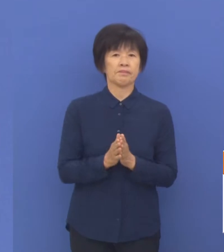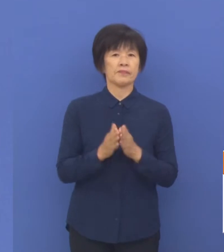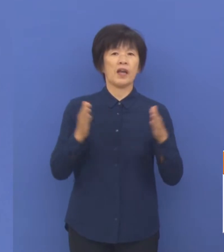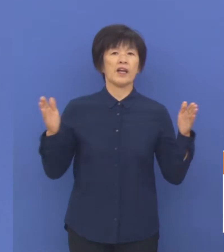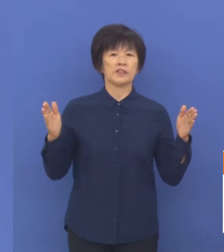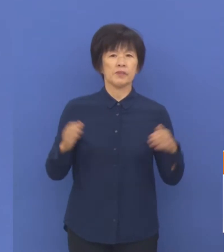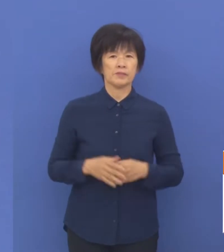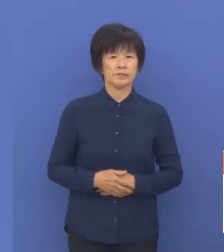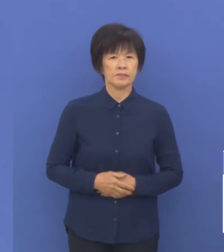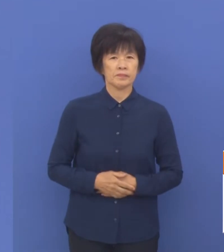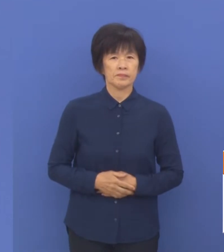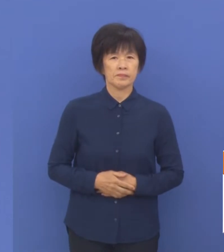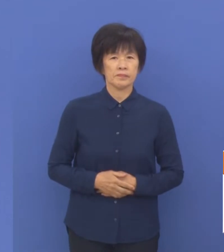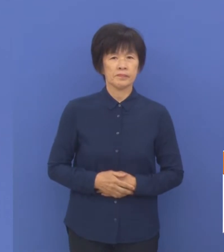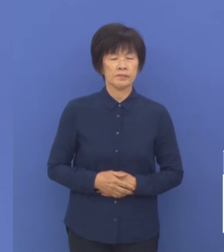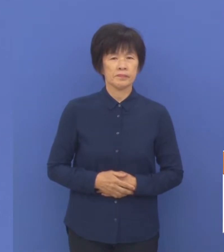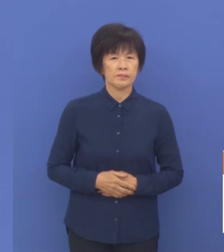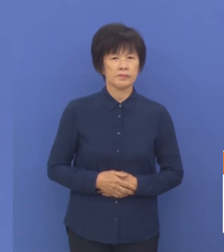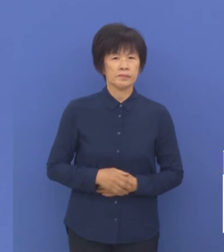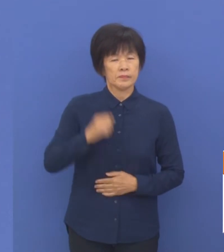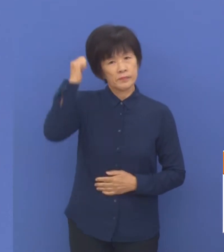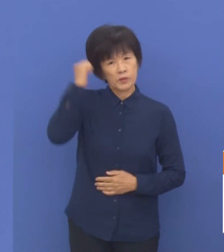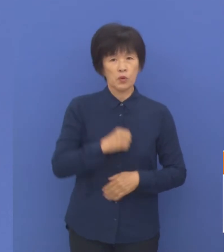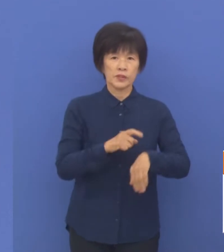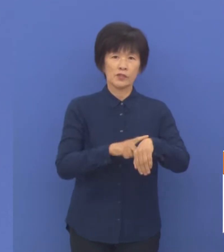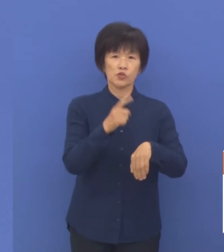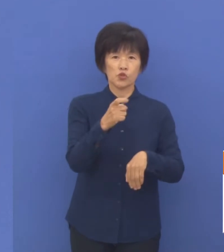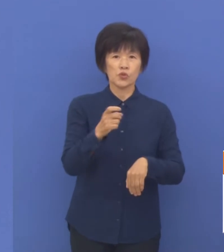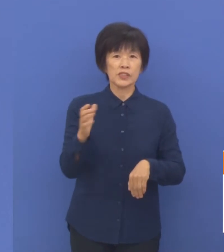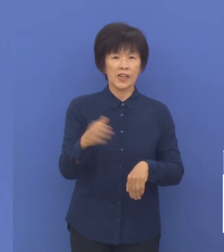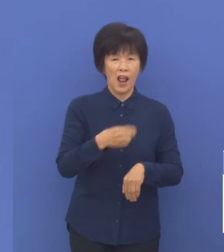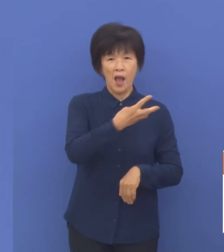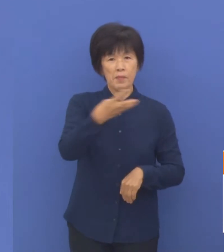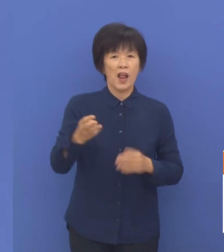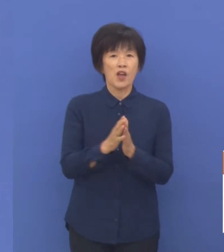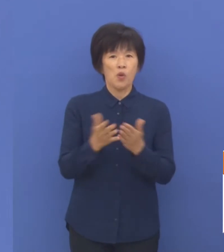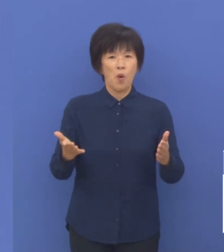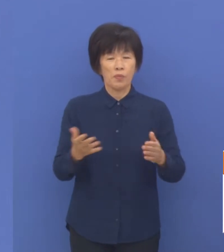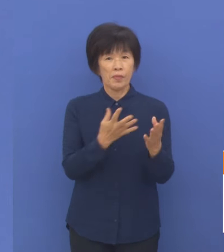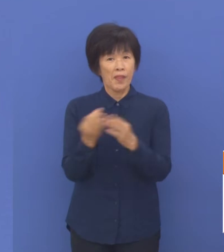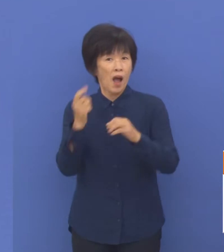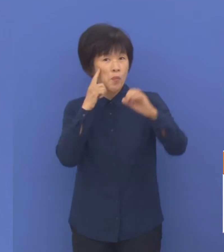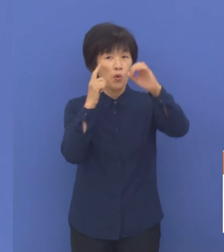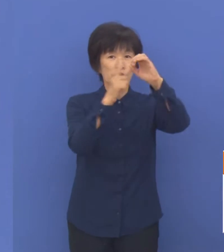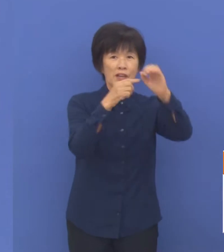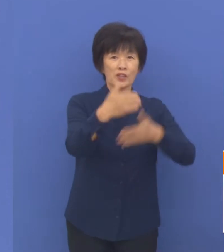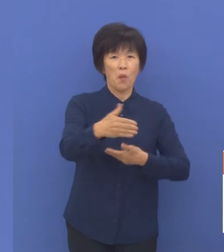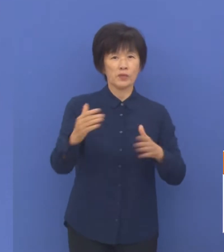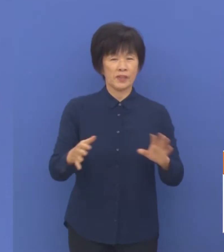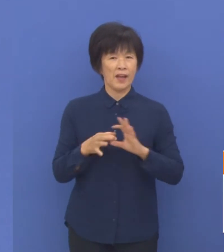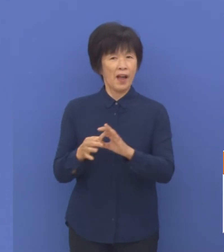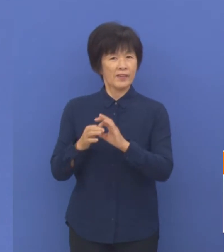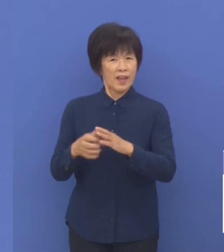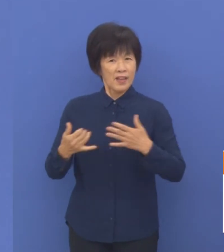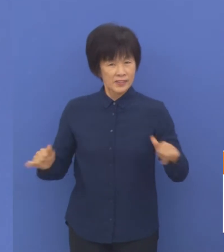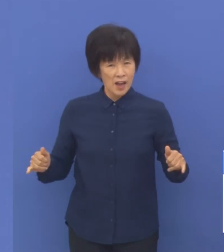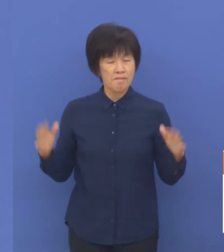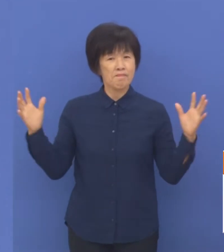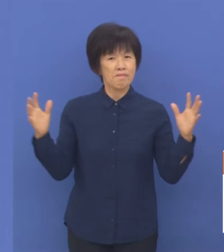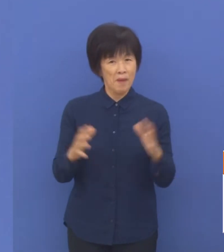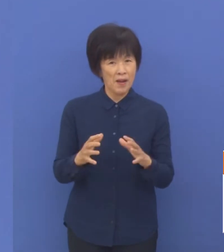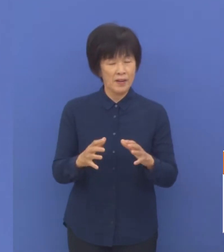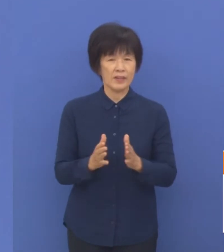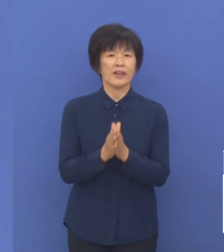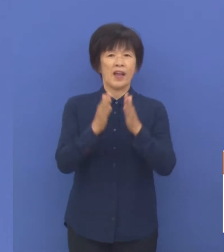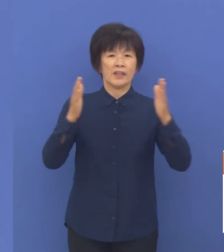開館しますヘ当日は午前10時から未来音多目的ホールで関係者による開館